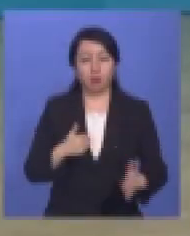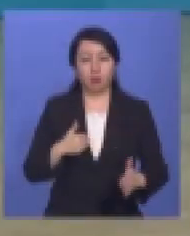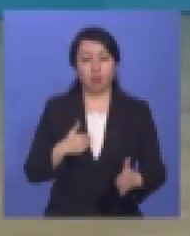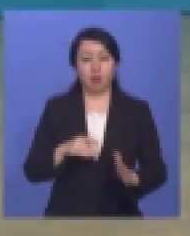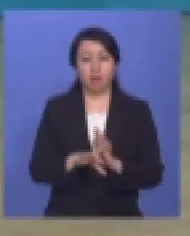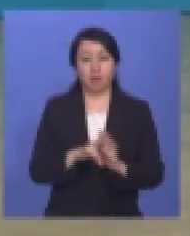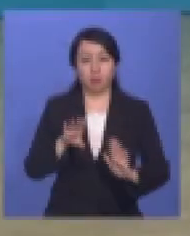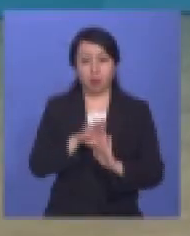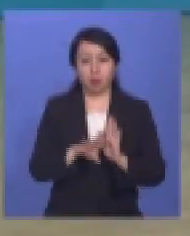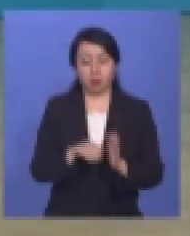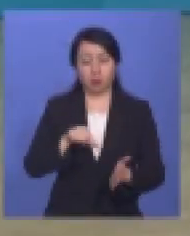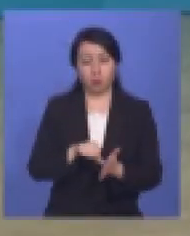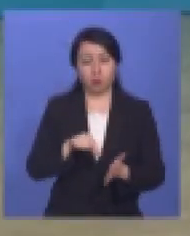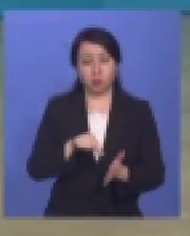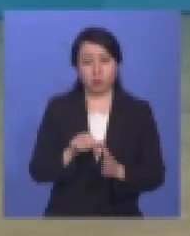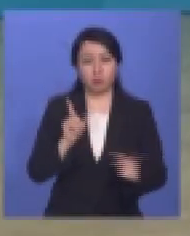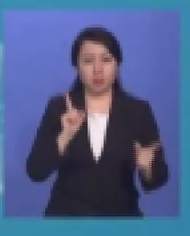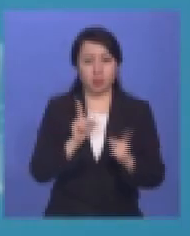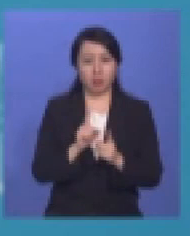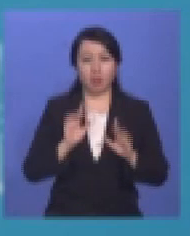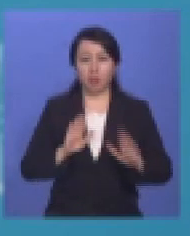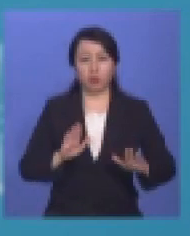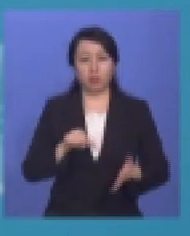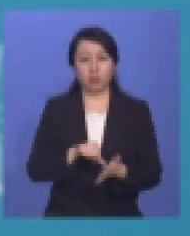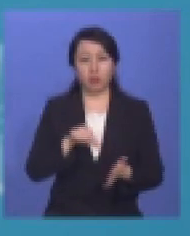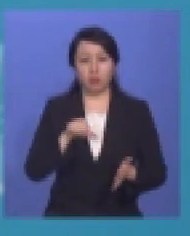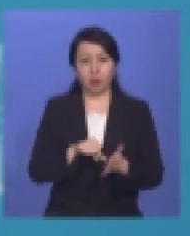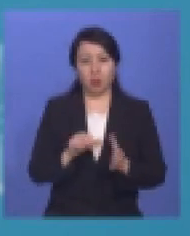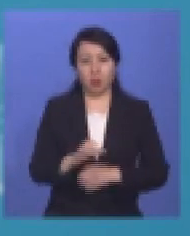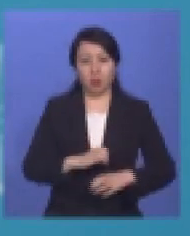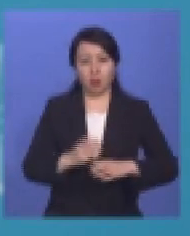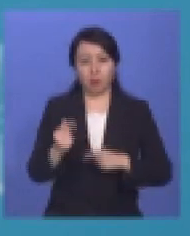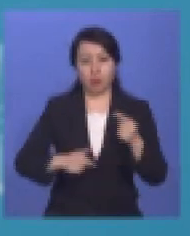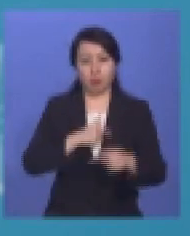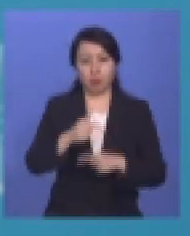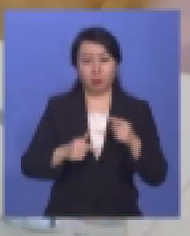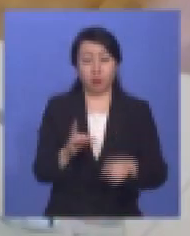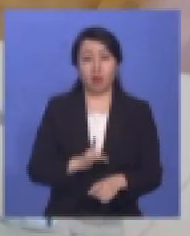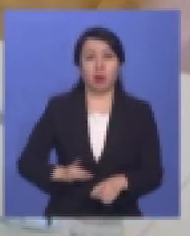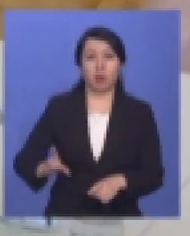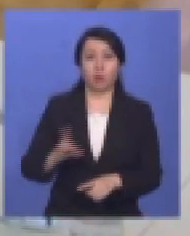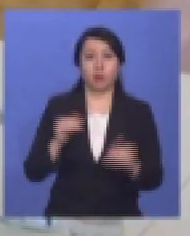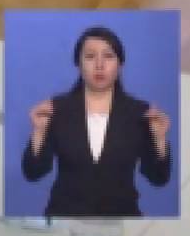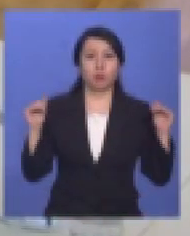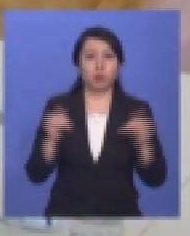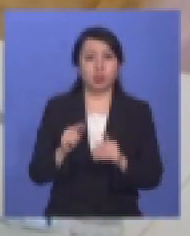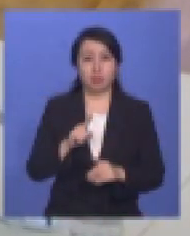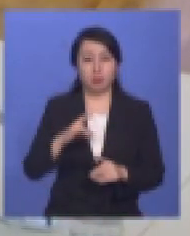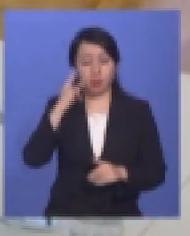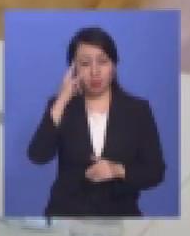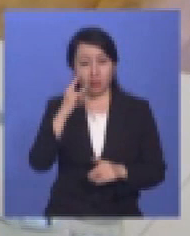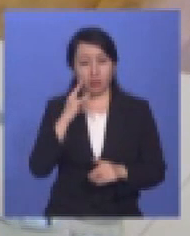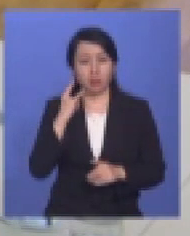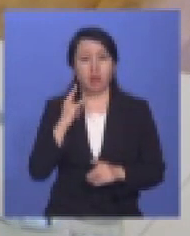программы кандидата. Также члены штаба встретились не только с представителями коммунальных предприятий региона, но и студентами